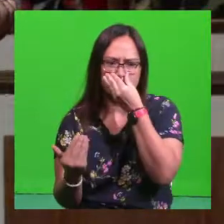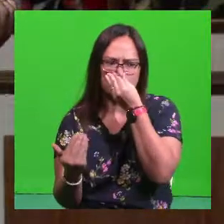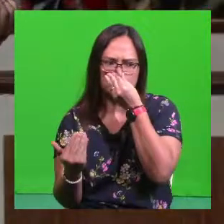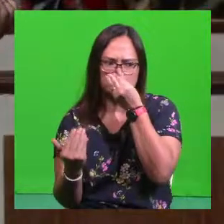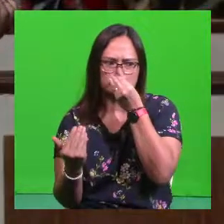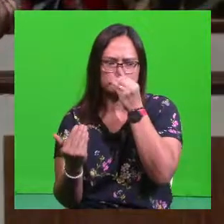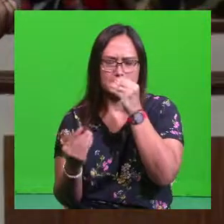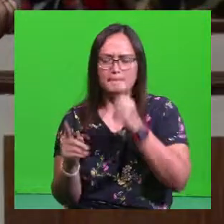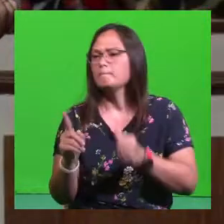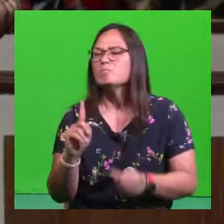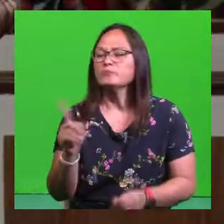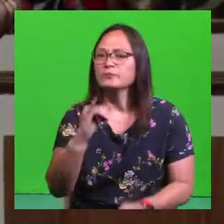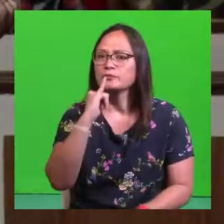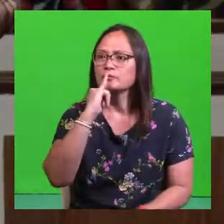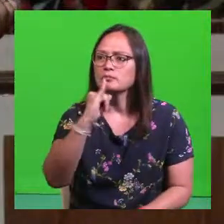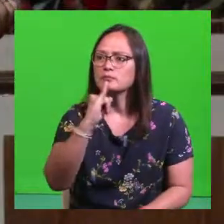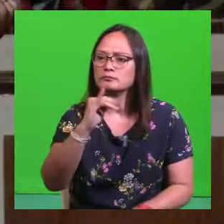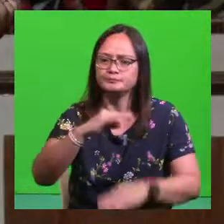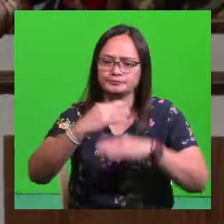ng Kalbaryo?